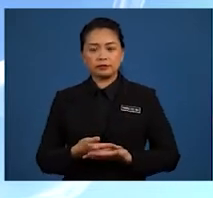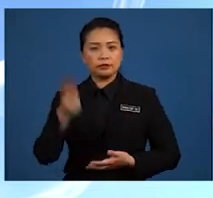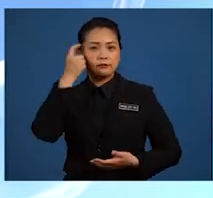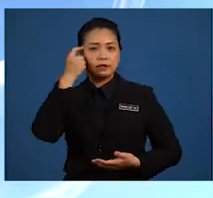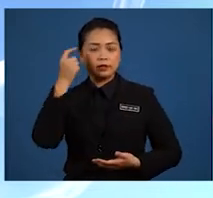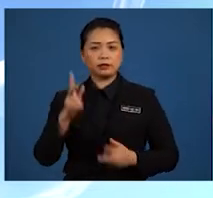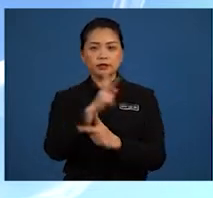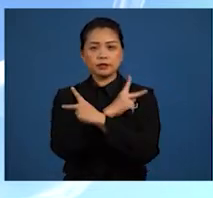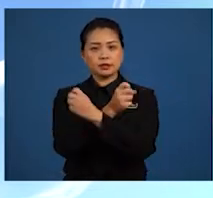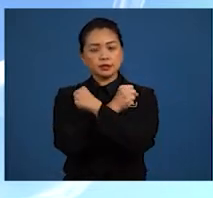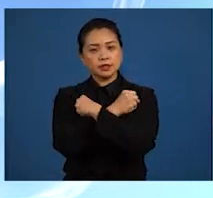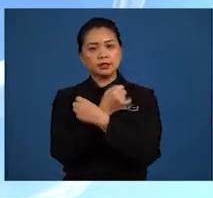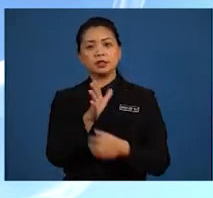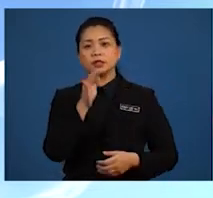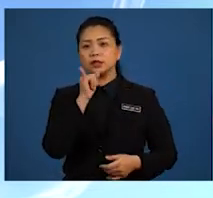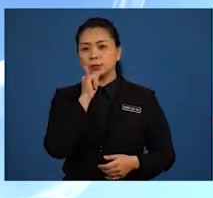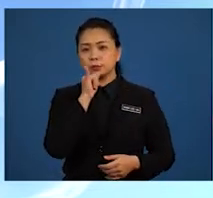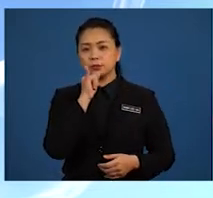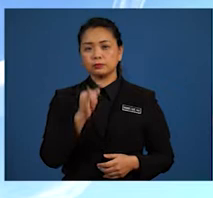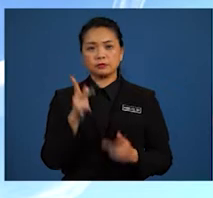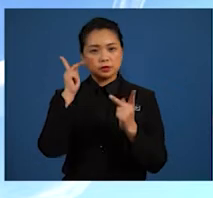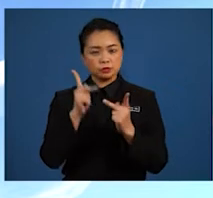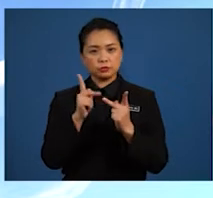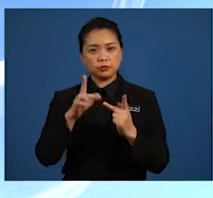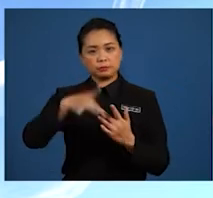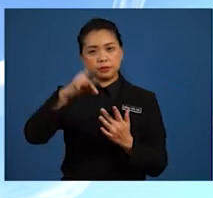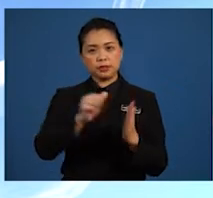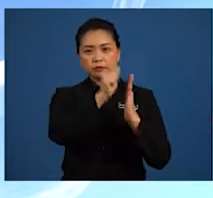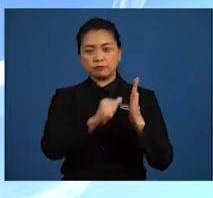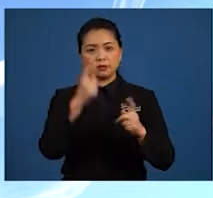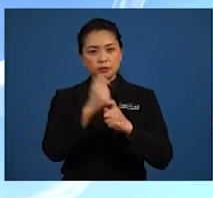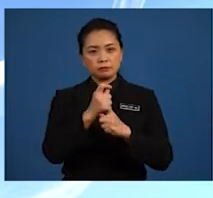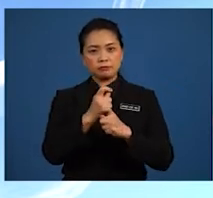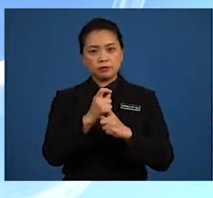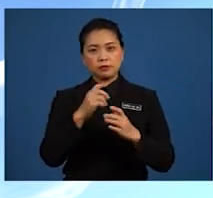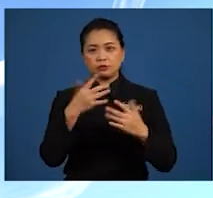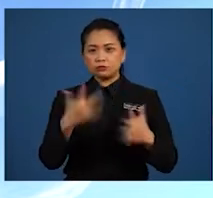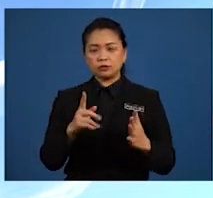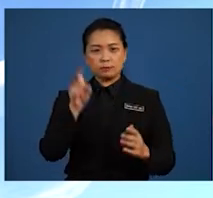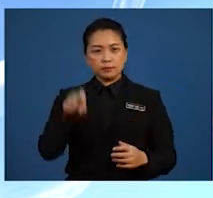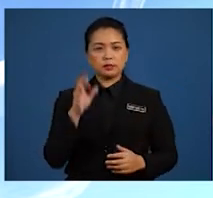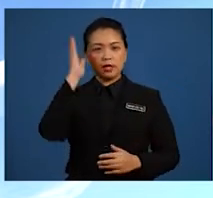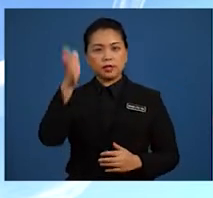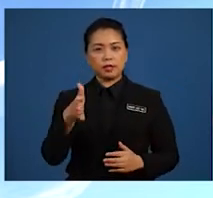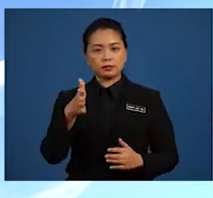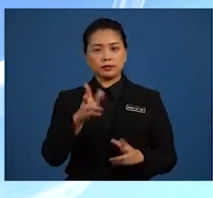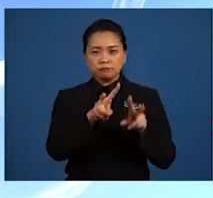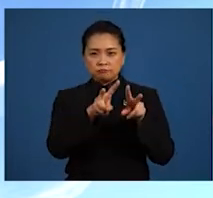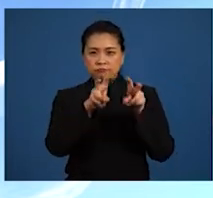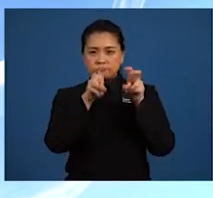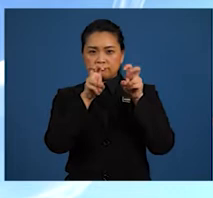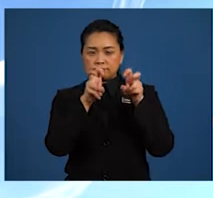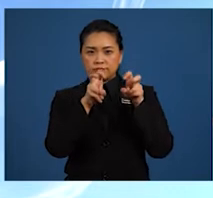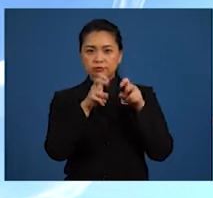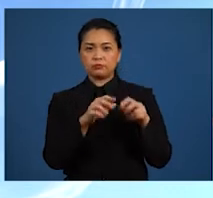sayang ibunya betul kesesuaian pemilihan animasi yang tepat sudah tentu akan menarik karya untuk